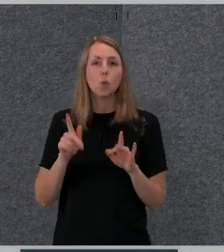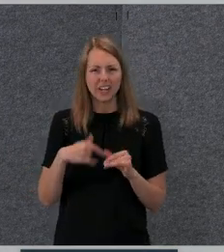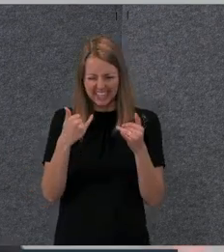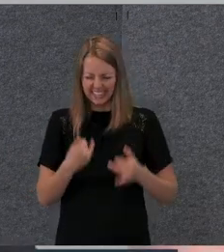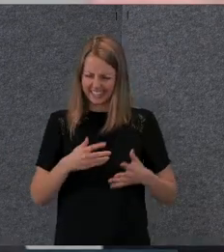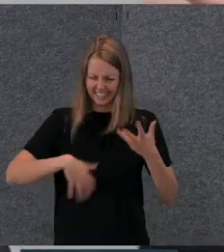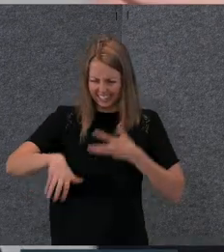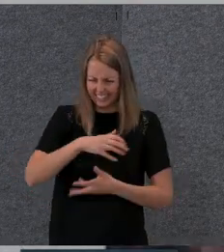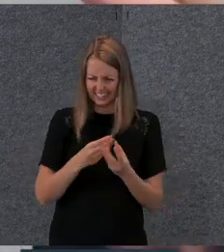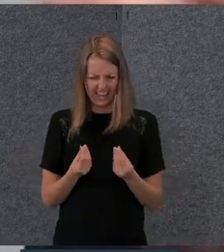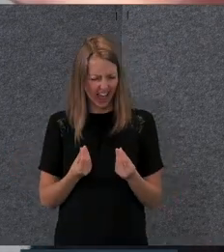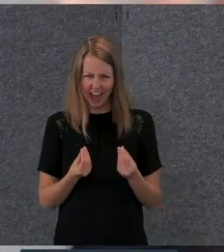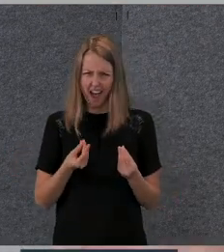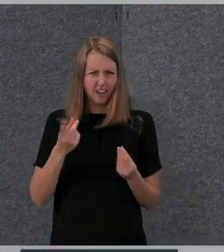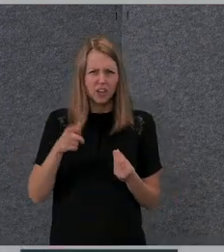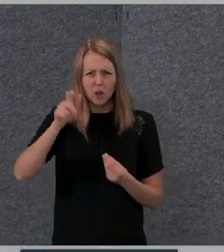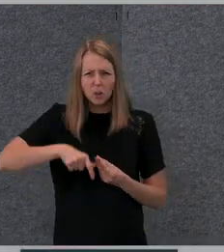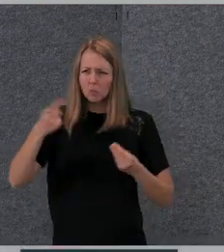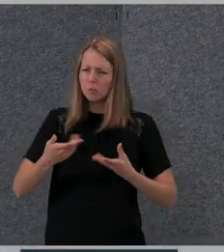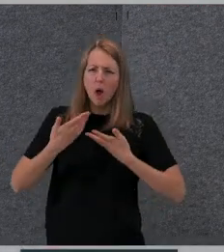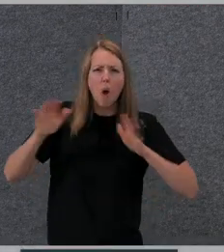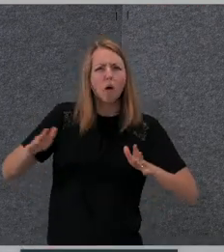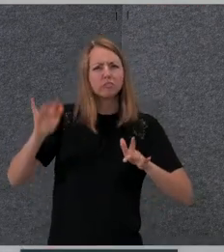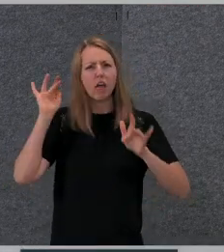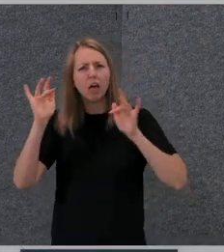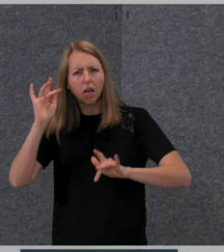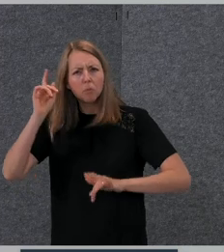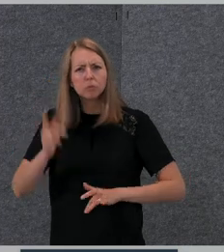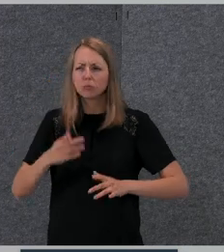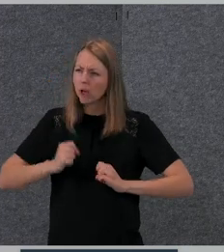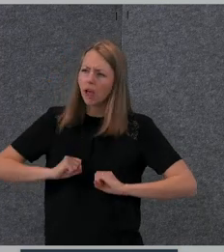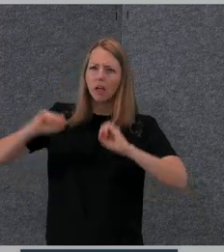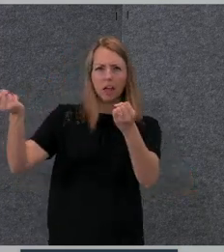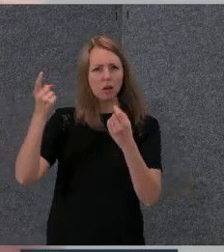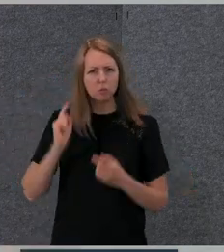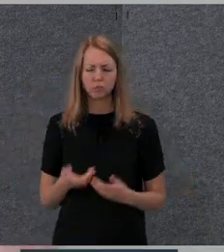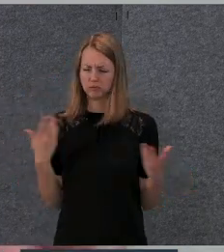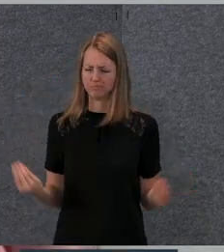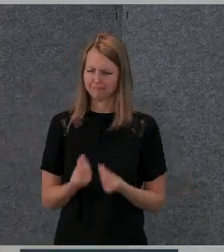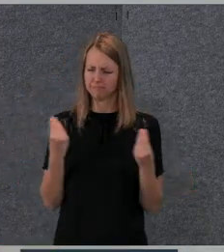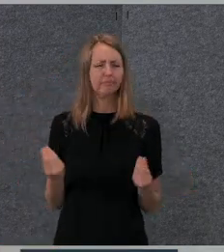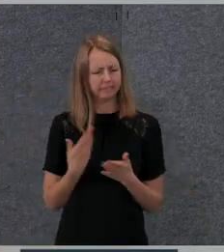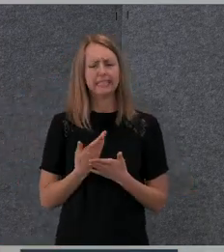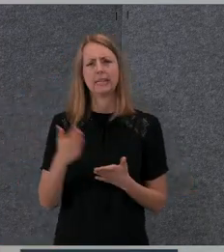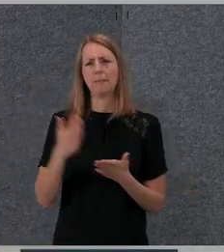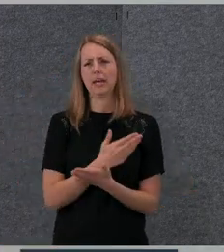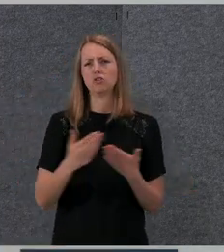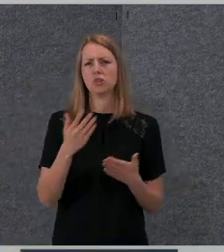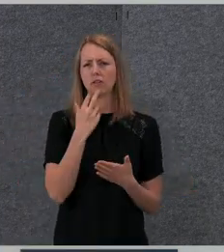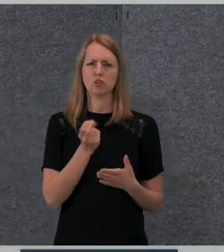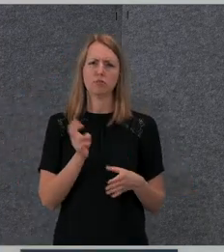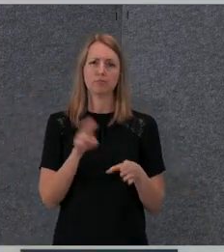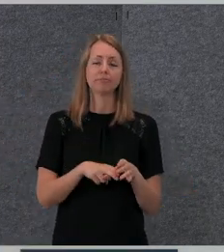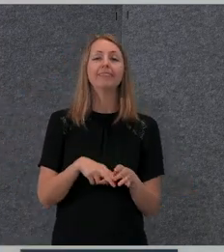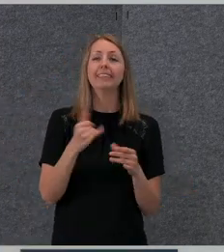Moment, da müssen doch mal Leute den Mund aufmachen. Und ich hatte habe, wenn ich jetzt noch anreden darf,